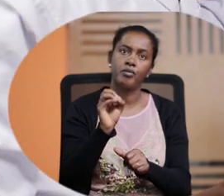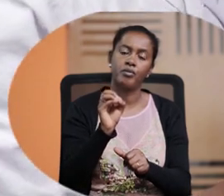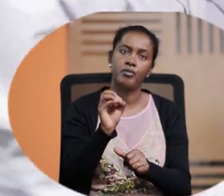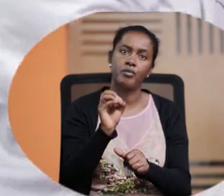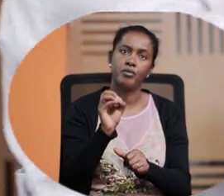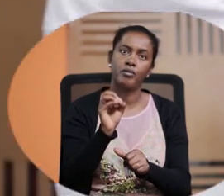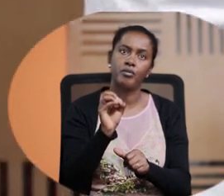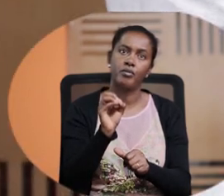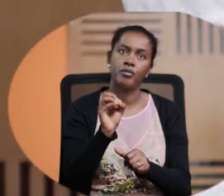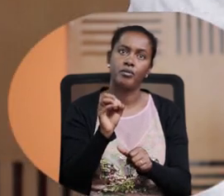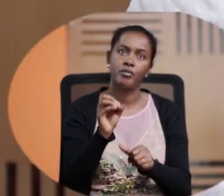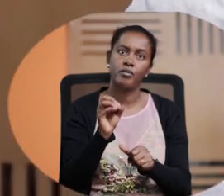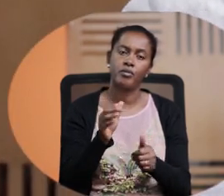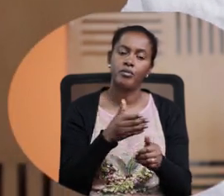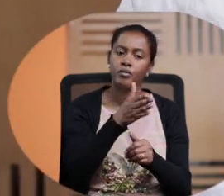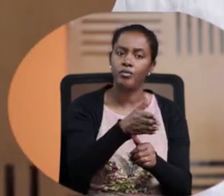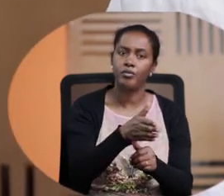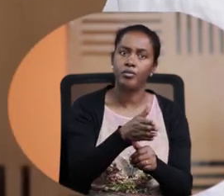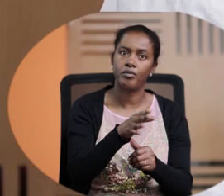barrefanna kanittanu